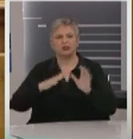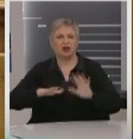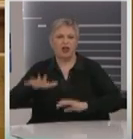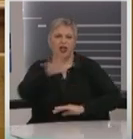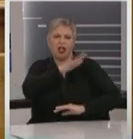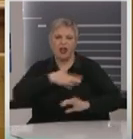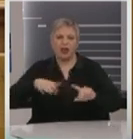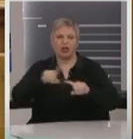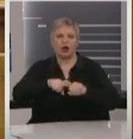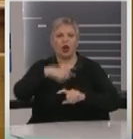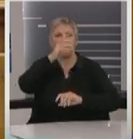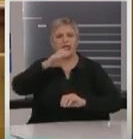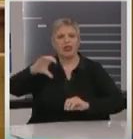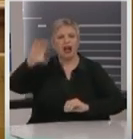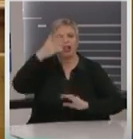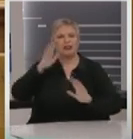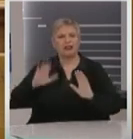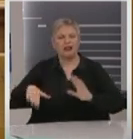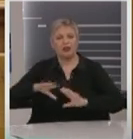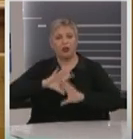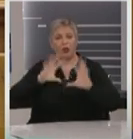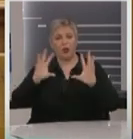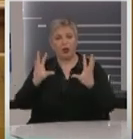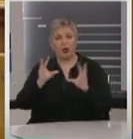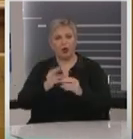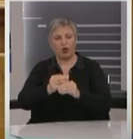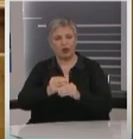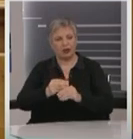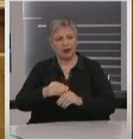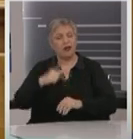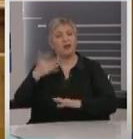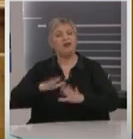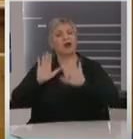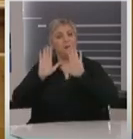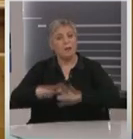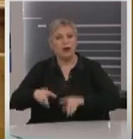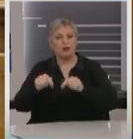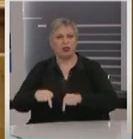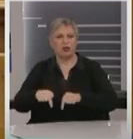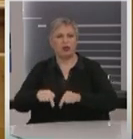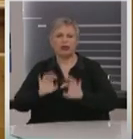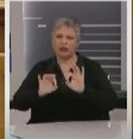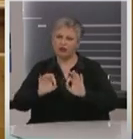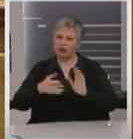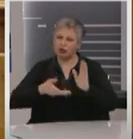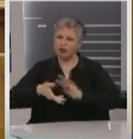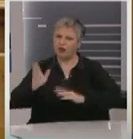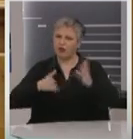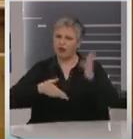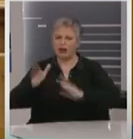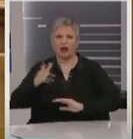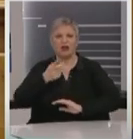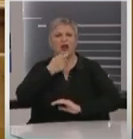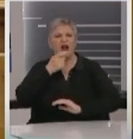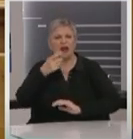νέους μας που σε πείσμα των καιρών έμειναν στην Ελλάδα, παλεύουν εδώ, αλλά και αυτούς που έφυγαν και βρίσκονται σήμερα στην